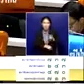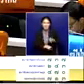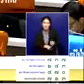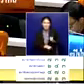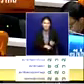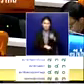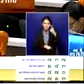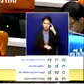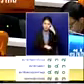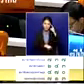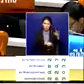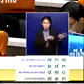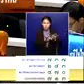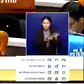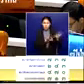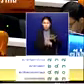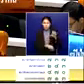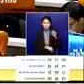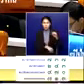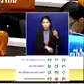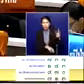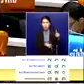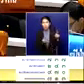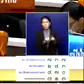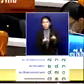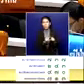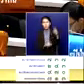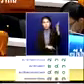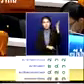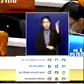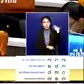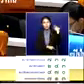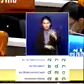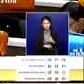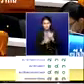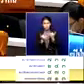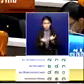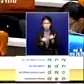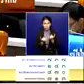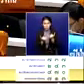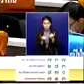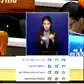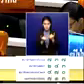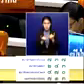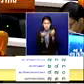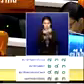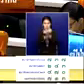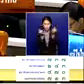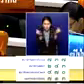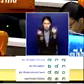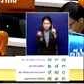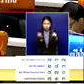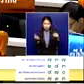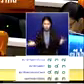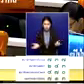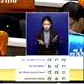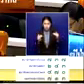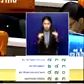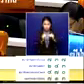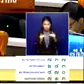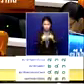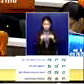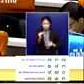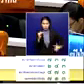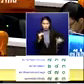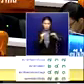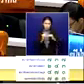ที่เคยมีการสรรหาวุฒิสมาชิกที่ผ่านมารัฐธรรมนูญฉบับใหม่จะต้องส่งเสริมสิทธิเสรีภ